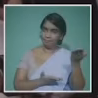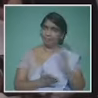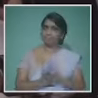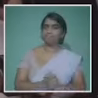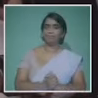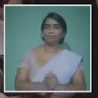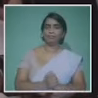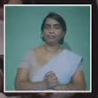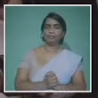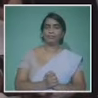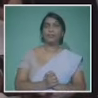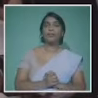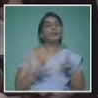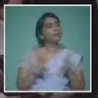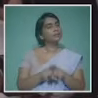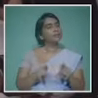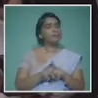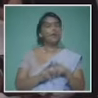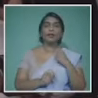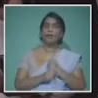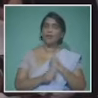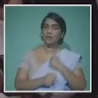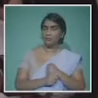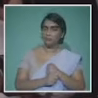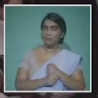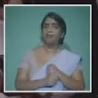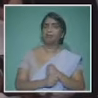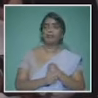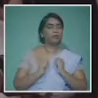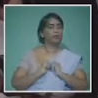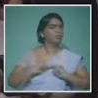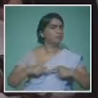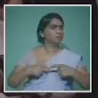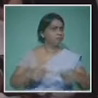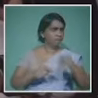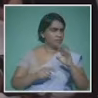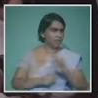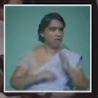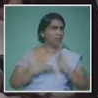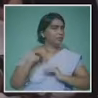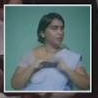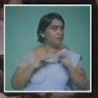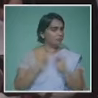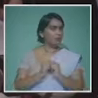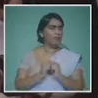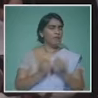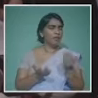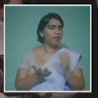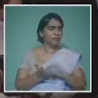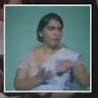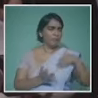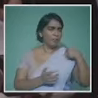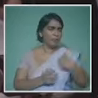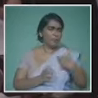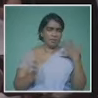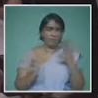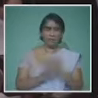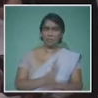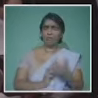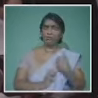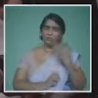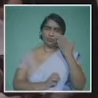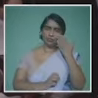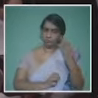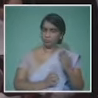කතානායකතුමනි. එවැගේම රජයේ අනුගමනය කරන ක්‍රියාදාමයේ තව මූලික දෝෂයක් අපි